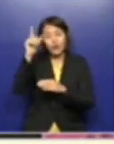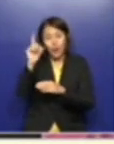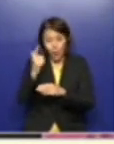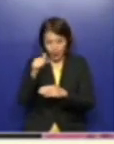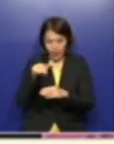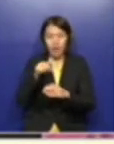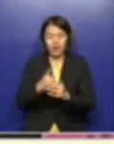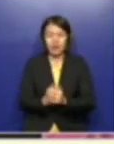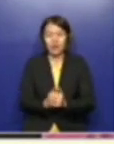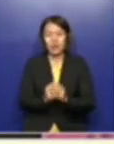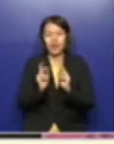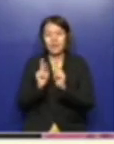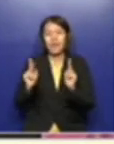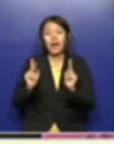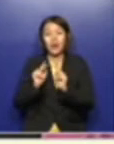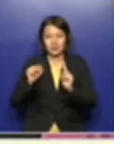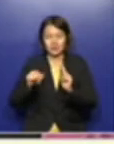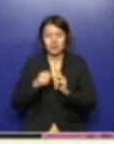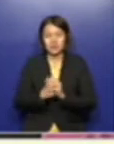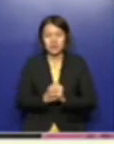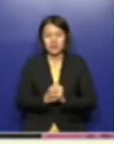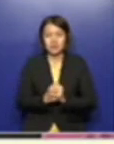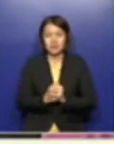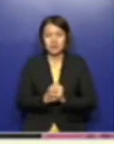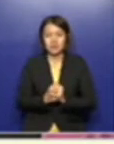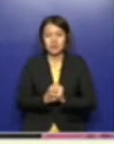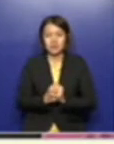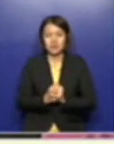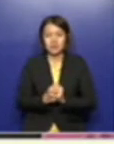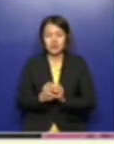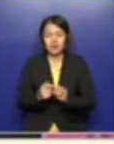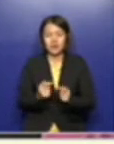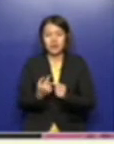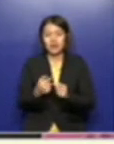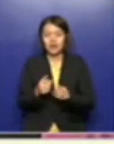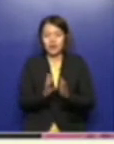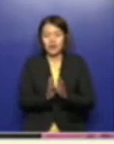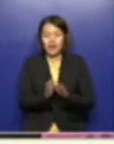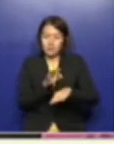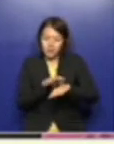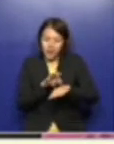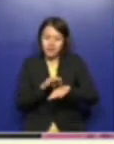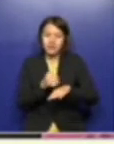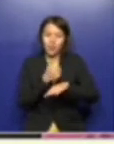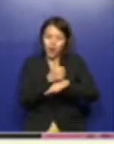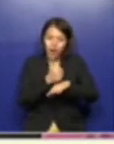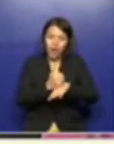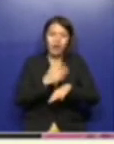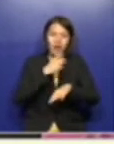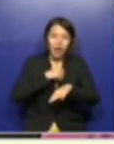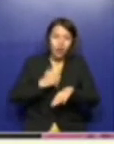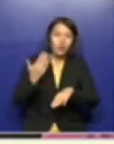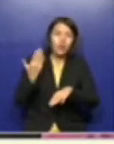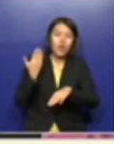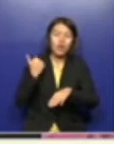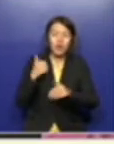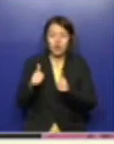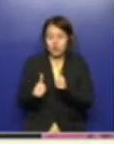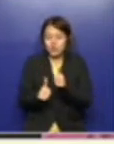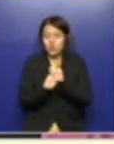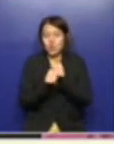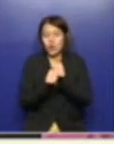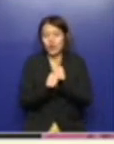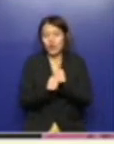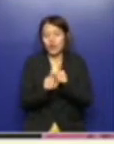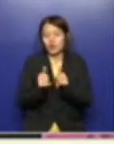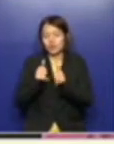กรรมการมหาเถรสมาคมอดีตเจ้าคณะภาค10พร้อมกับผู้ช่วยเจ้าวาดอีก